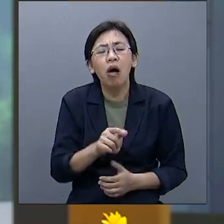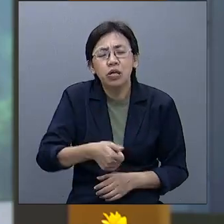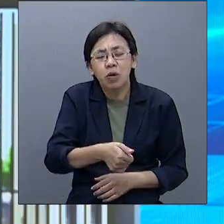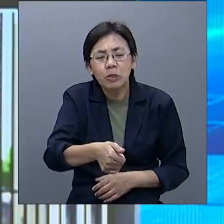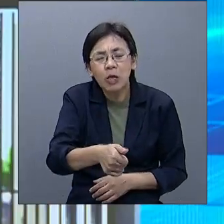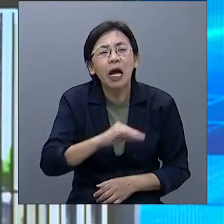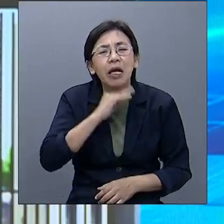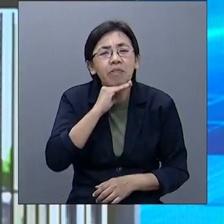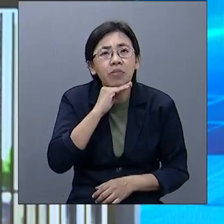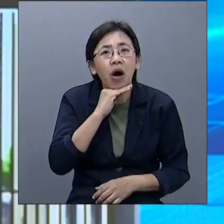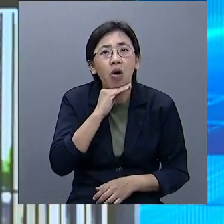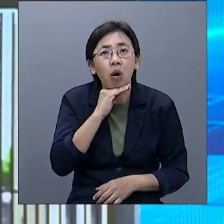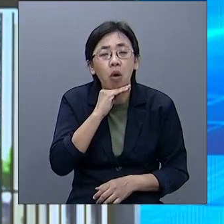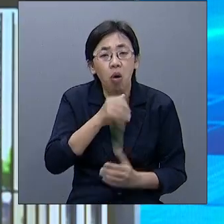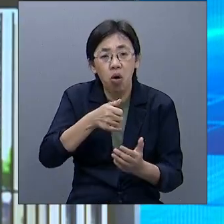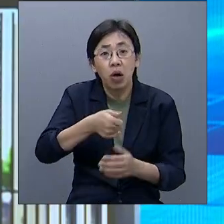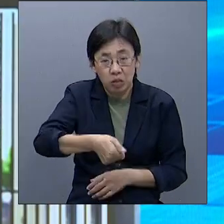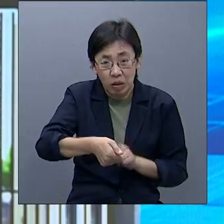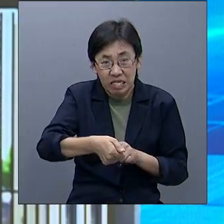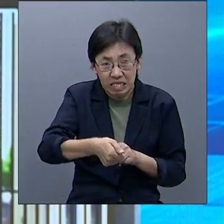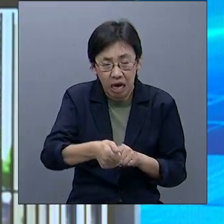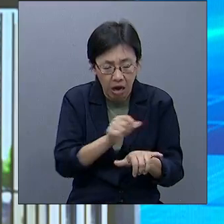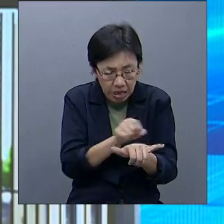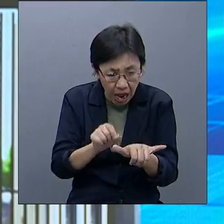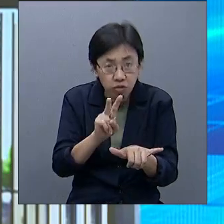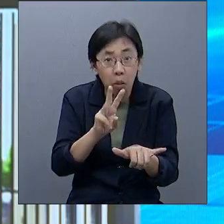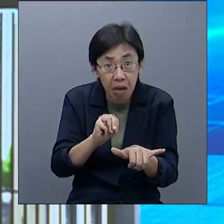แต่ว่าตัวขนาด2 เมตรถ้าตัวโตกว่านี้นี่น่ากังวลแ